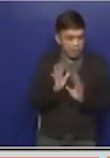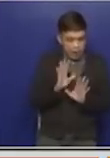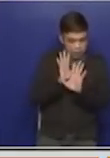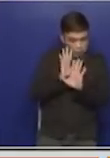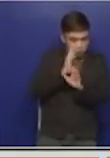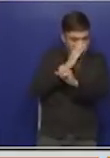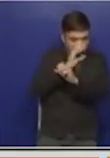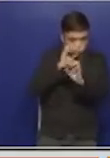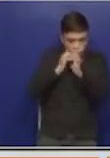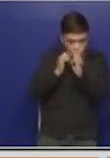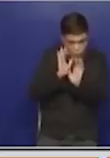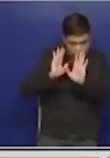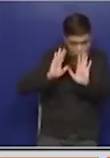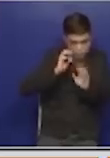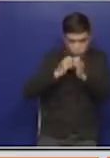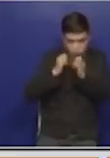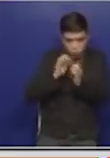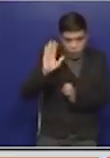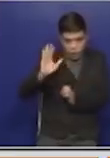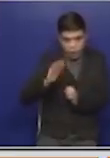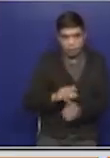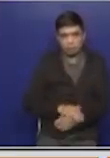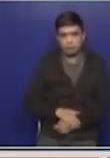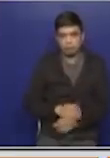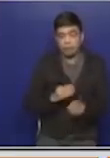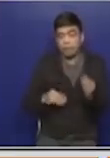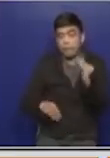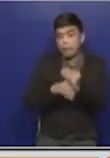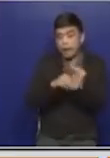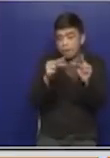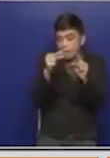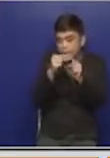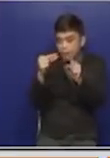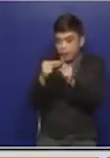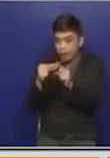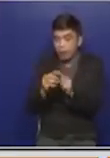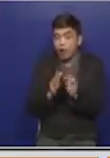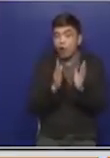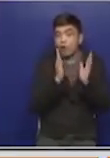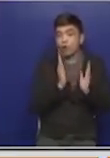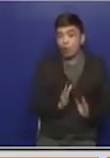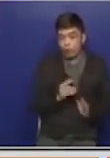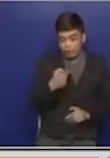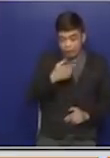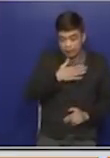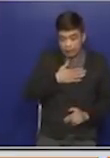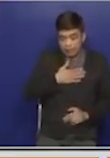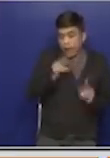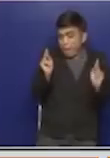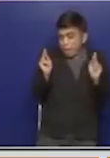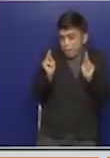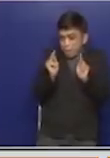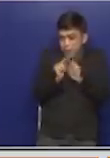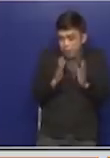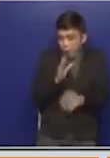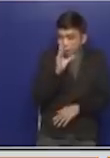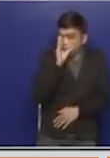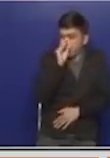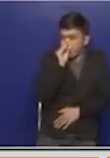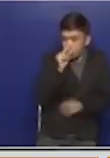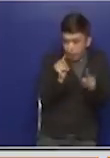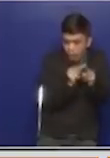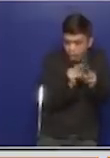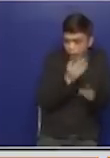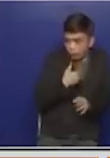ะโดยเพิ่มข้อความดังนี้ค่ะผู้ที่ถูกกระทำไม่ยินยอมและปฏิเสธด้วยวาจาหรือท่าท